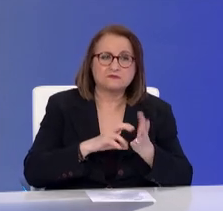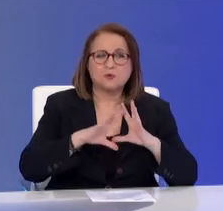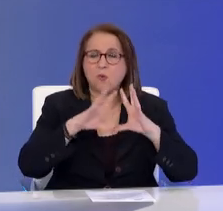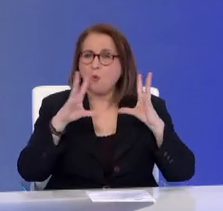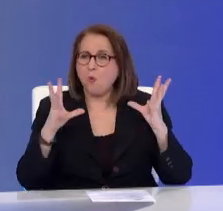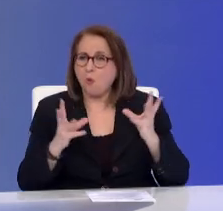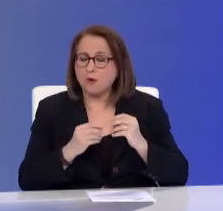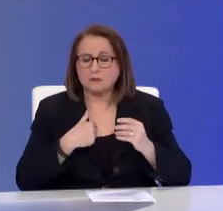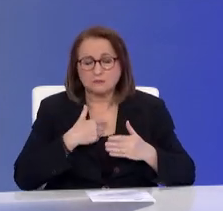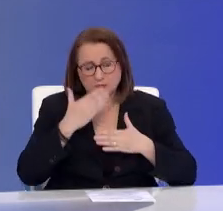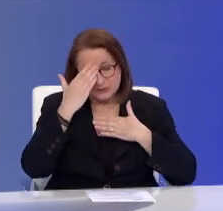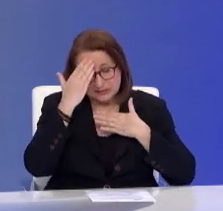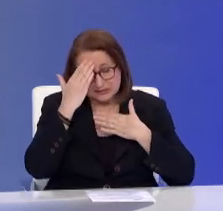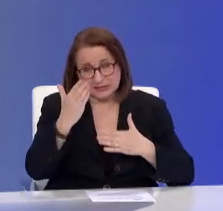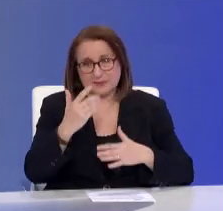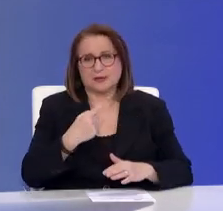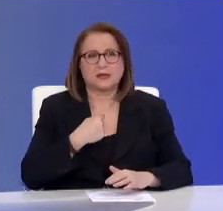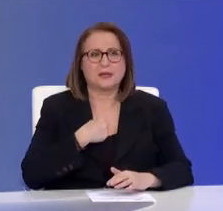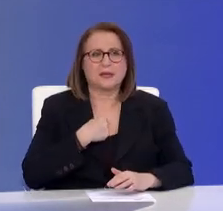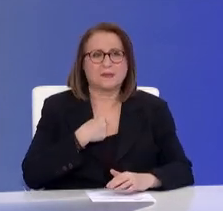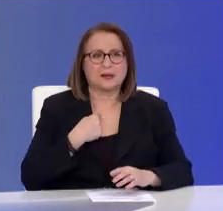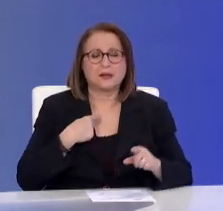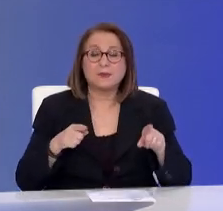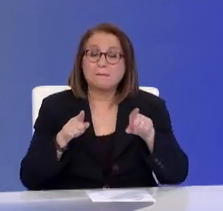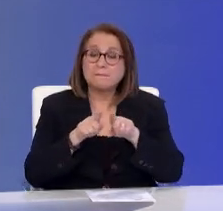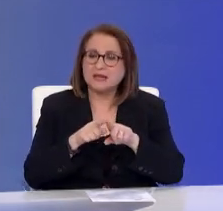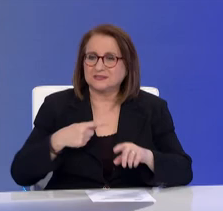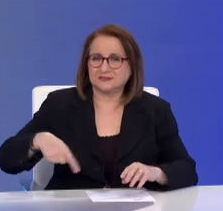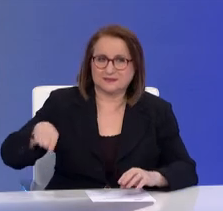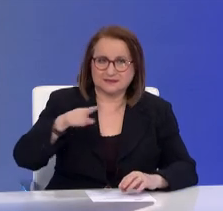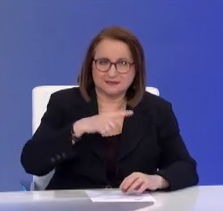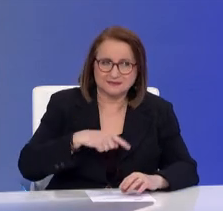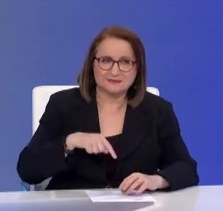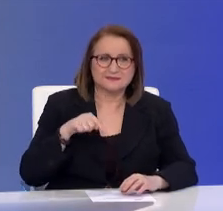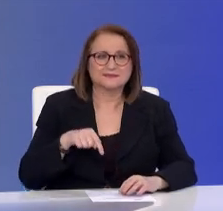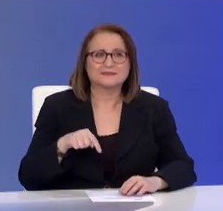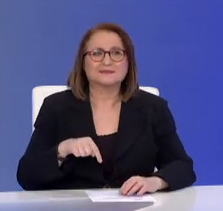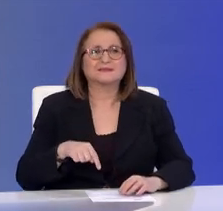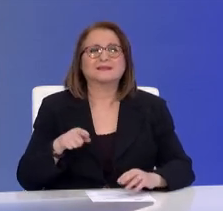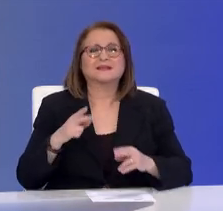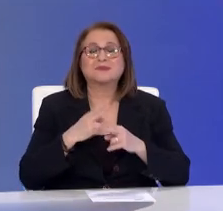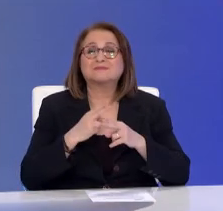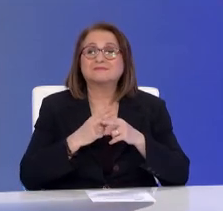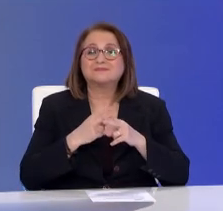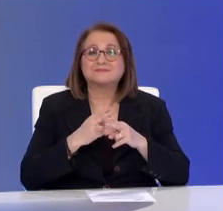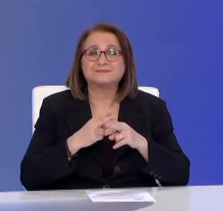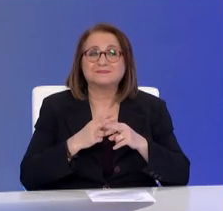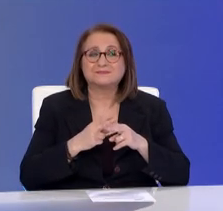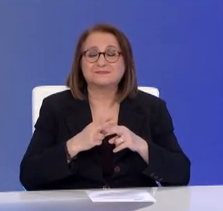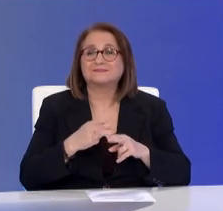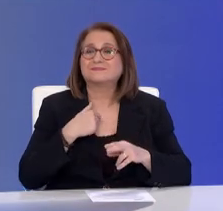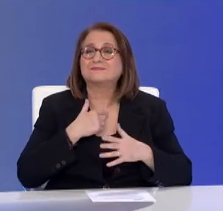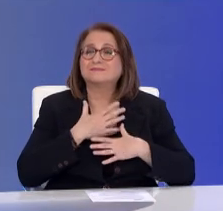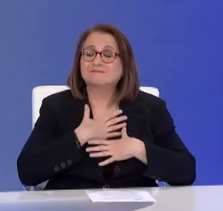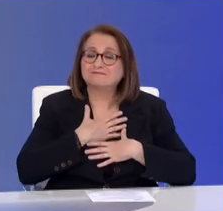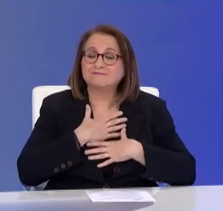εκπρόσωποι της Ακαδημίας Αθηνών και κύριοι πρέσβες, είναι τιμή μου σήμερα να